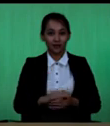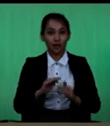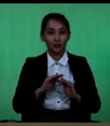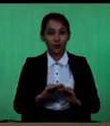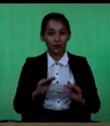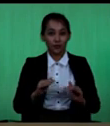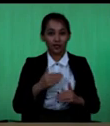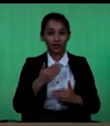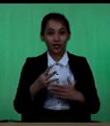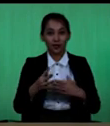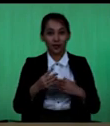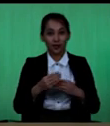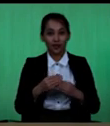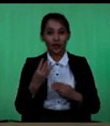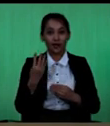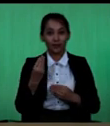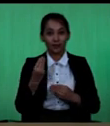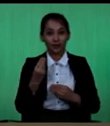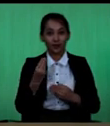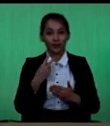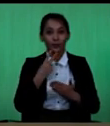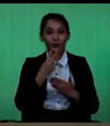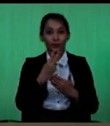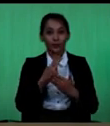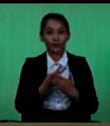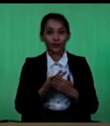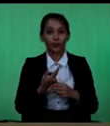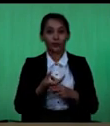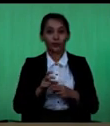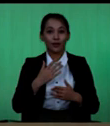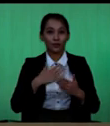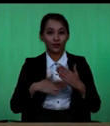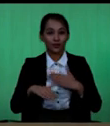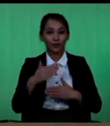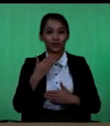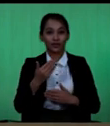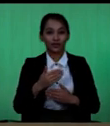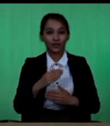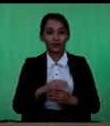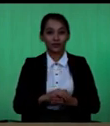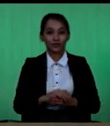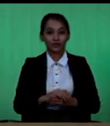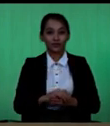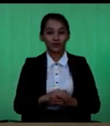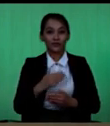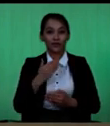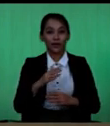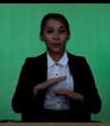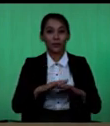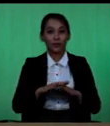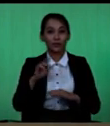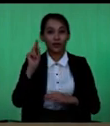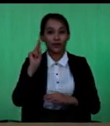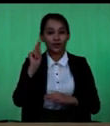Bolajonlar, sizlar bilan yana bir marotaba ko'rishib turganimdan juda xursandman. Siz ona til siz